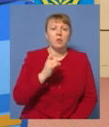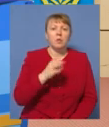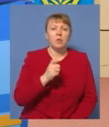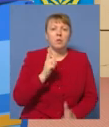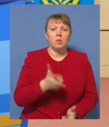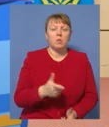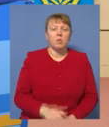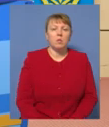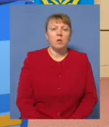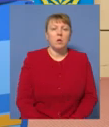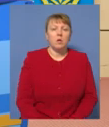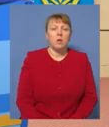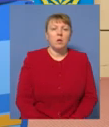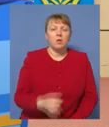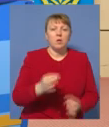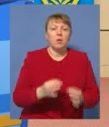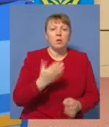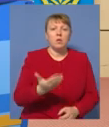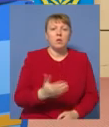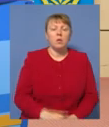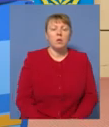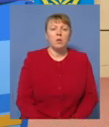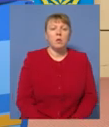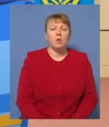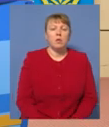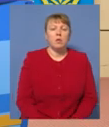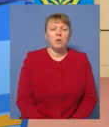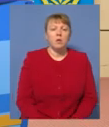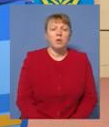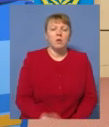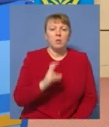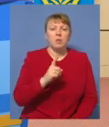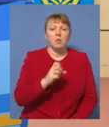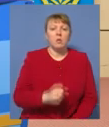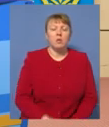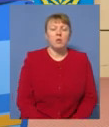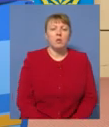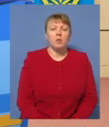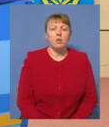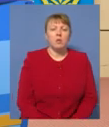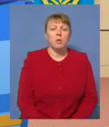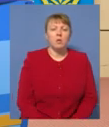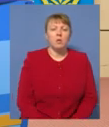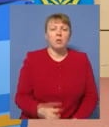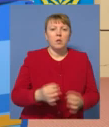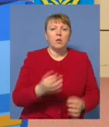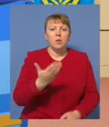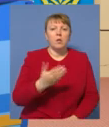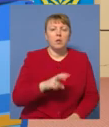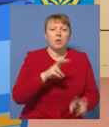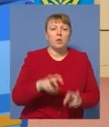согласования. Следователь, у нас существует единая база, единый реестр досудебных